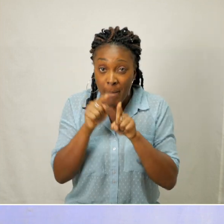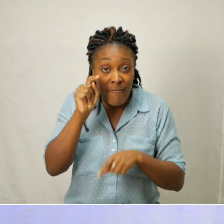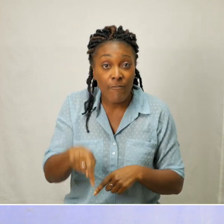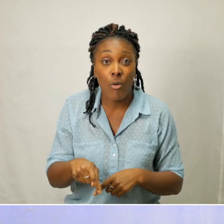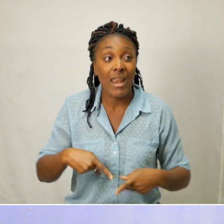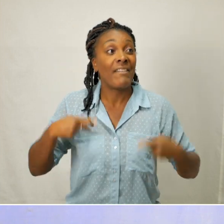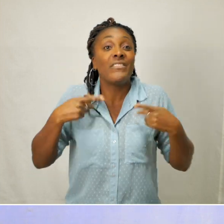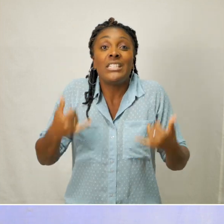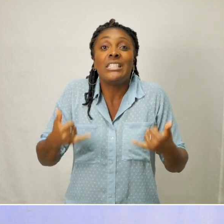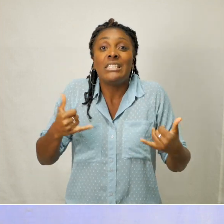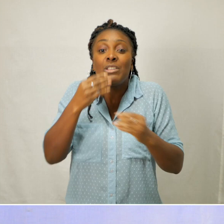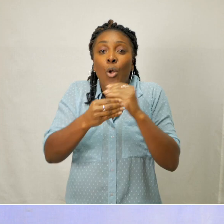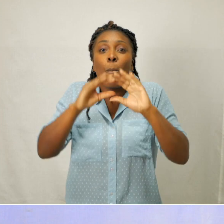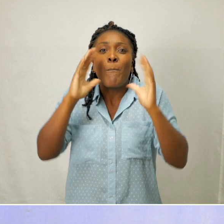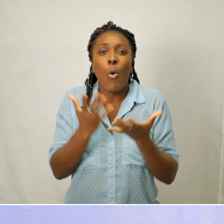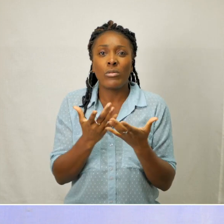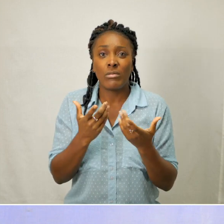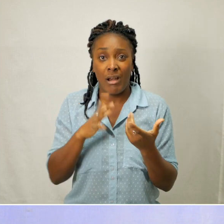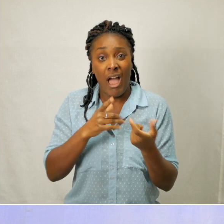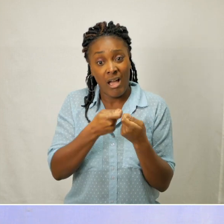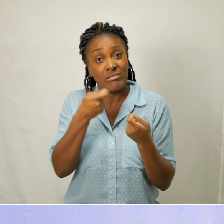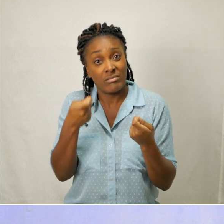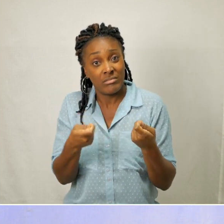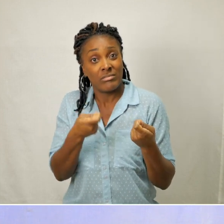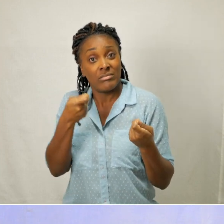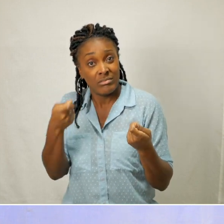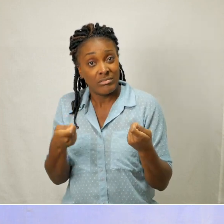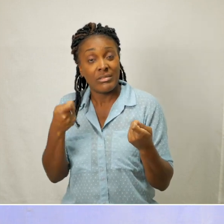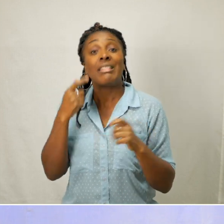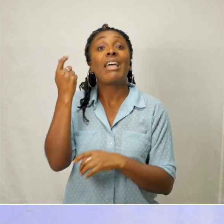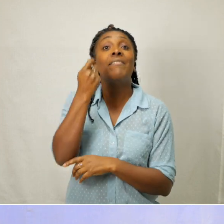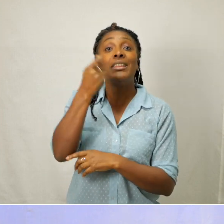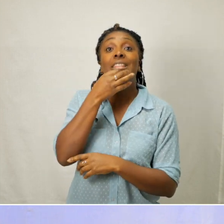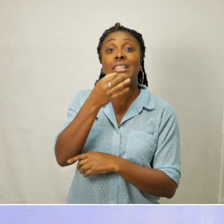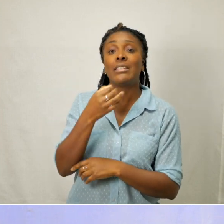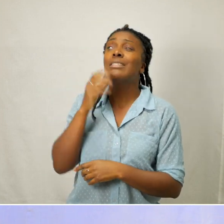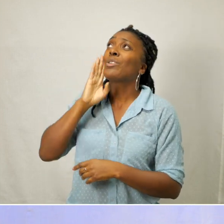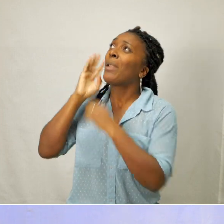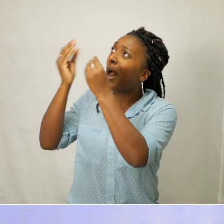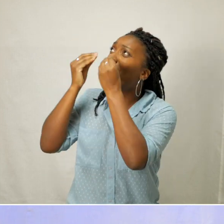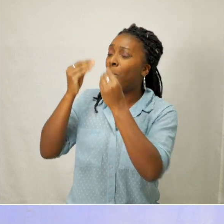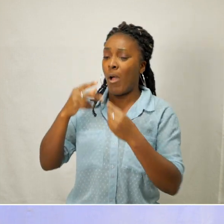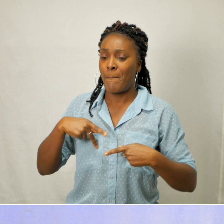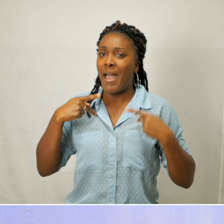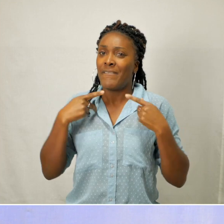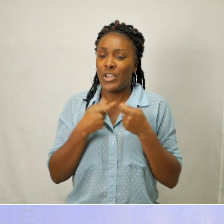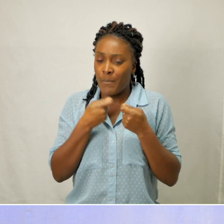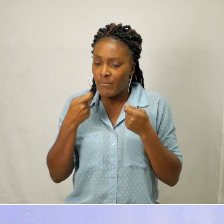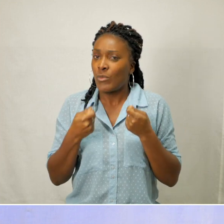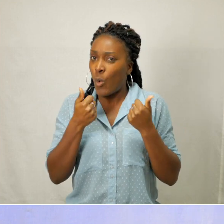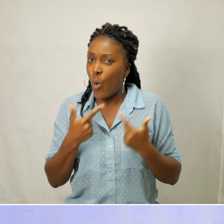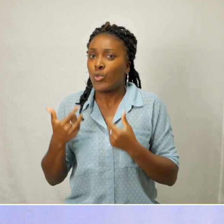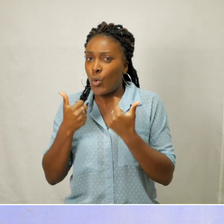terre, eh bien, elle est comptée. C'est David qui va dire « Apprends-moi à bien compter mes jours ».